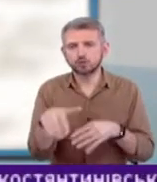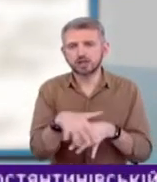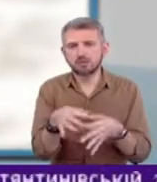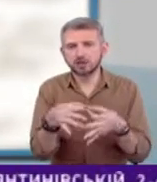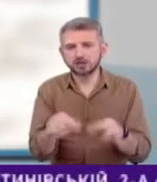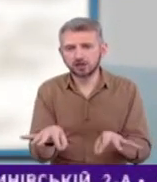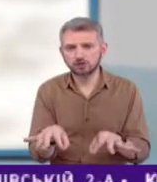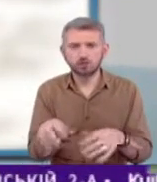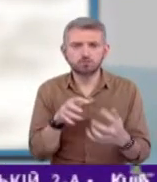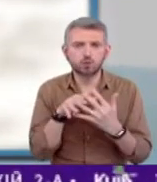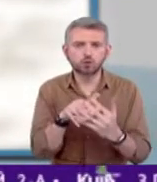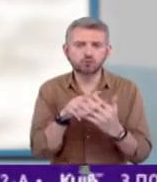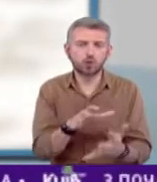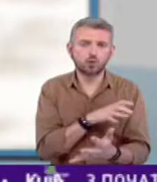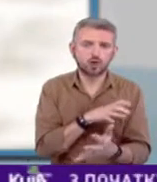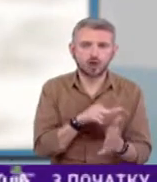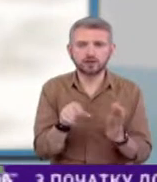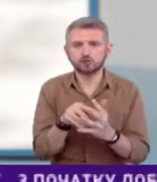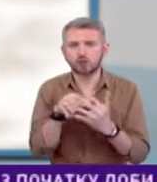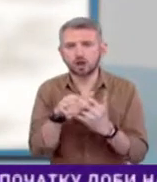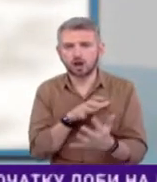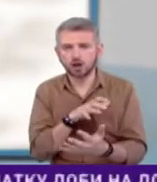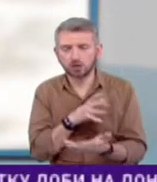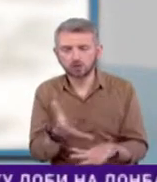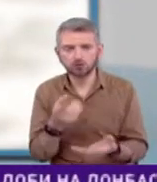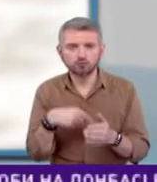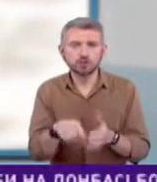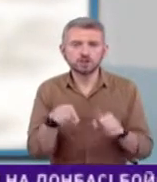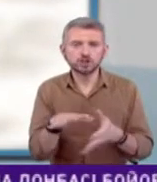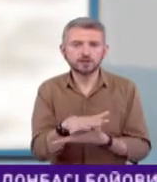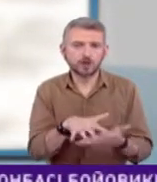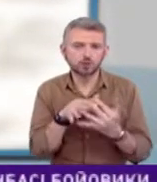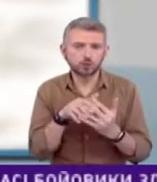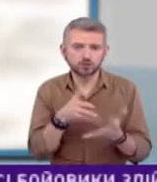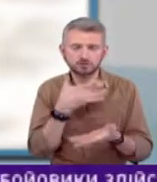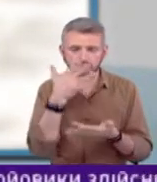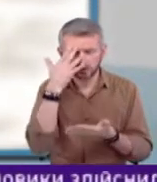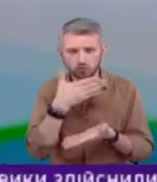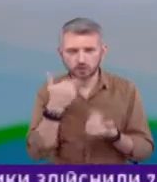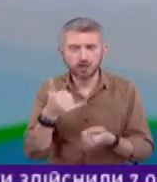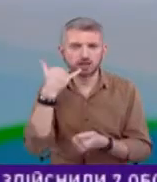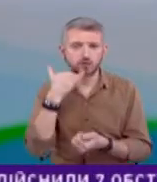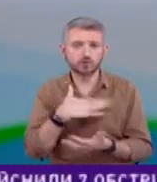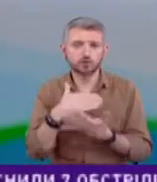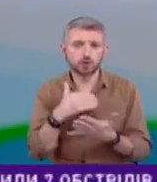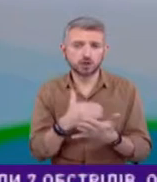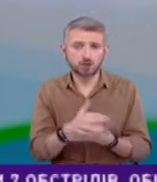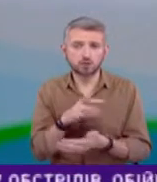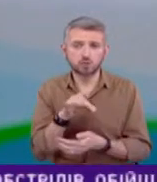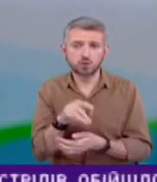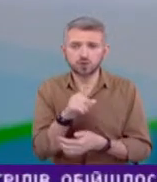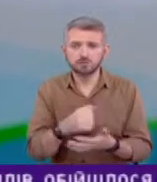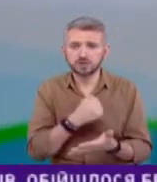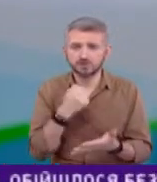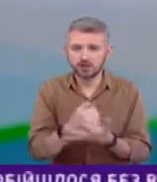псевдодемократичною боротьбою олігархів з олігархами. І тому вирішили, що далі боротись недоцільно. Телефоном у нашій програмі «Київ Лайв» Мороз